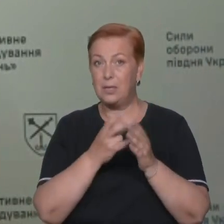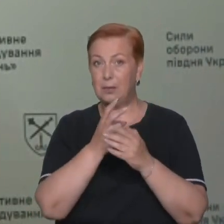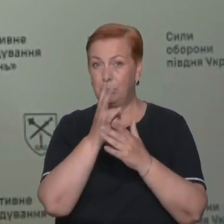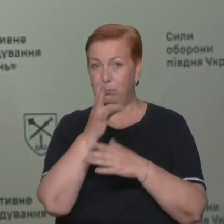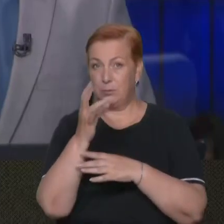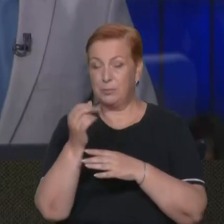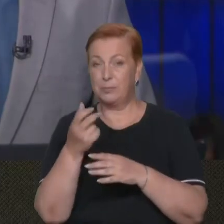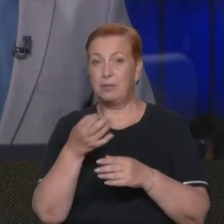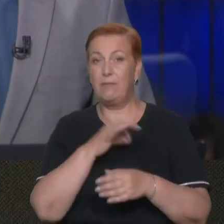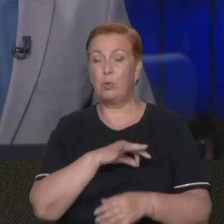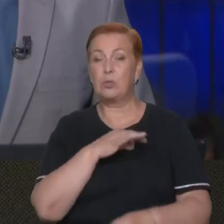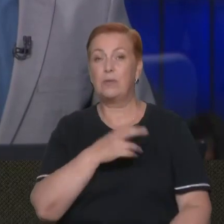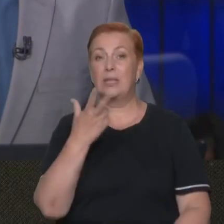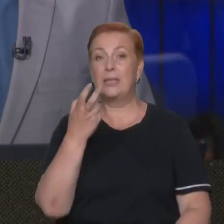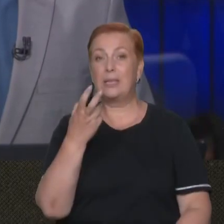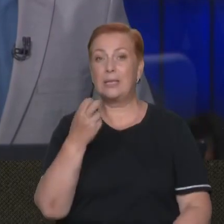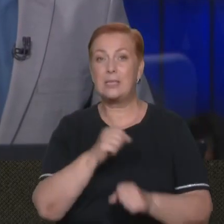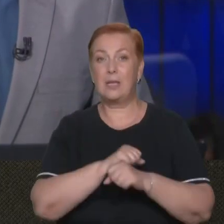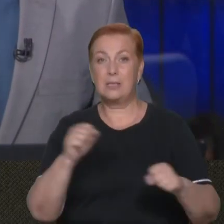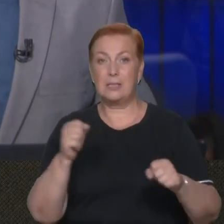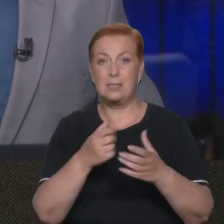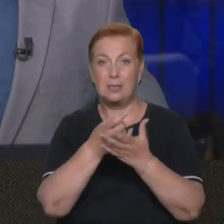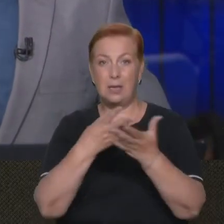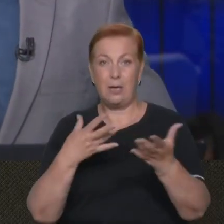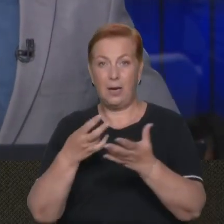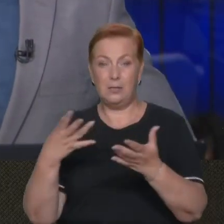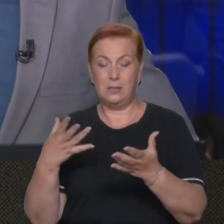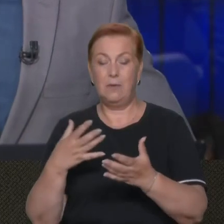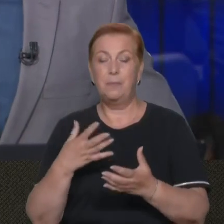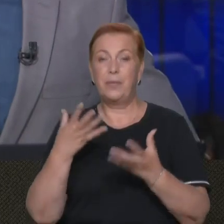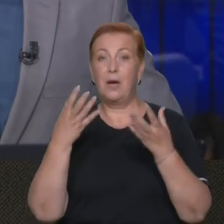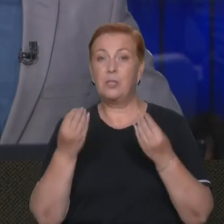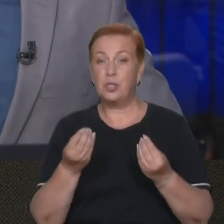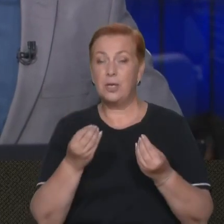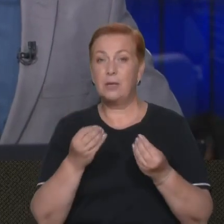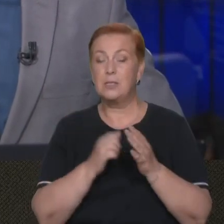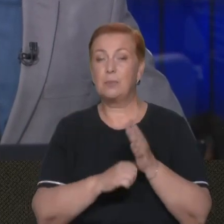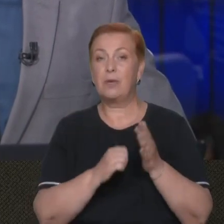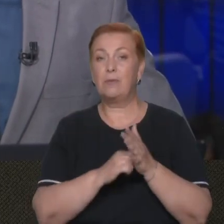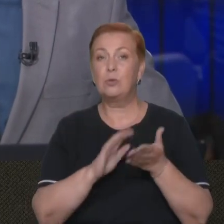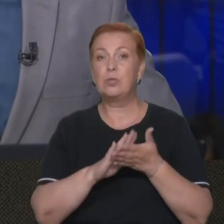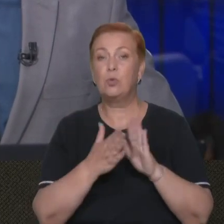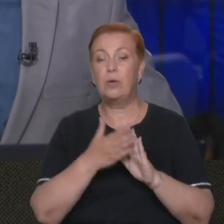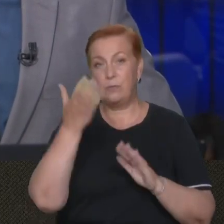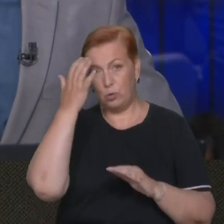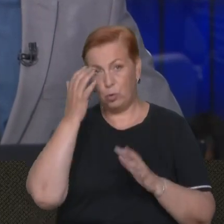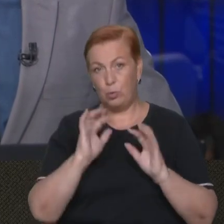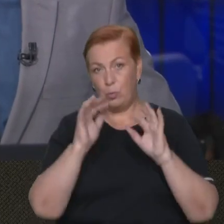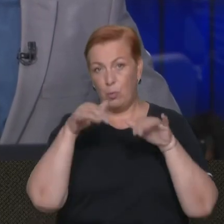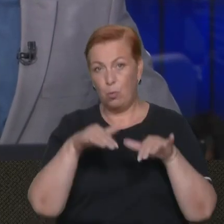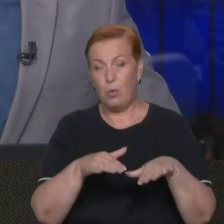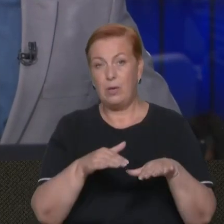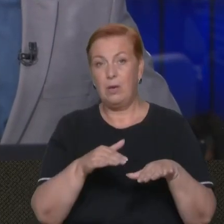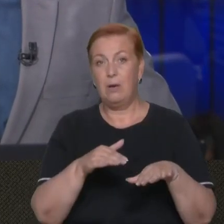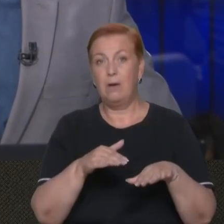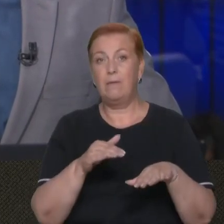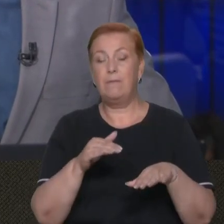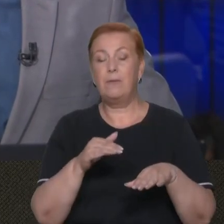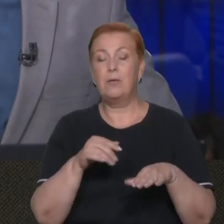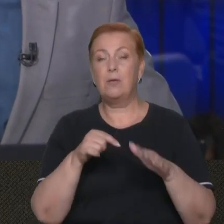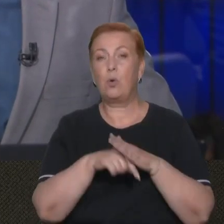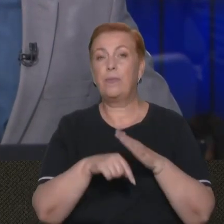прикладу. І ще, пані Наталю, з приводу ситуації в Чорному морі, але в контексті гуманітарного